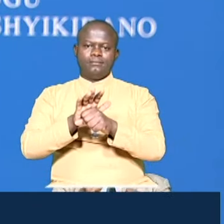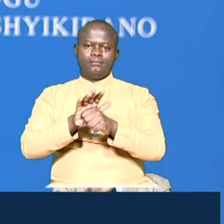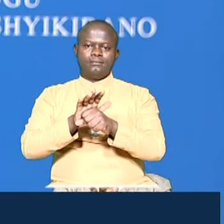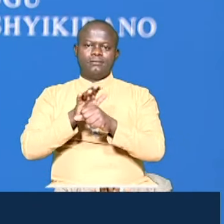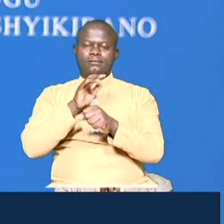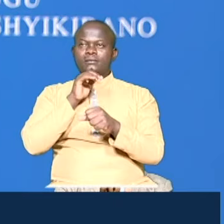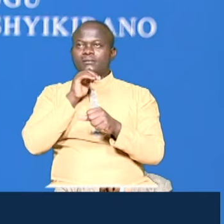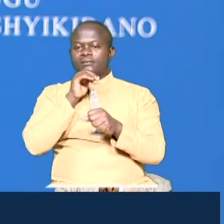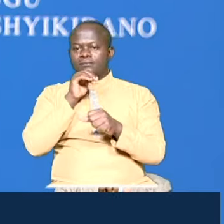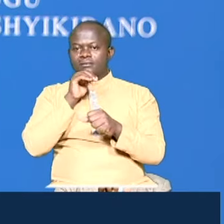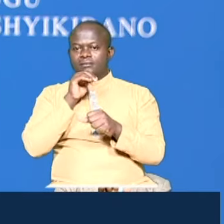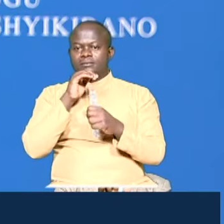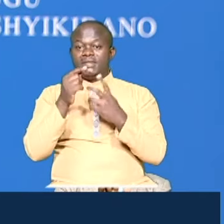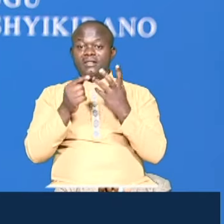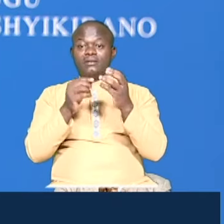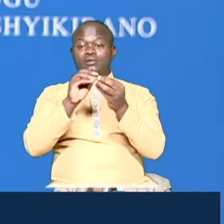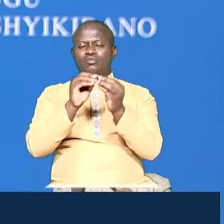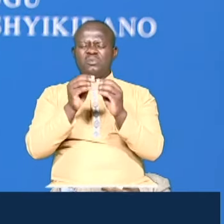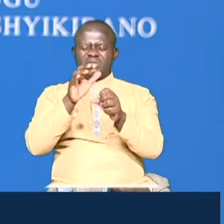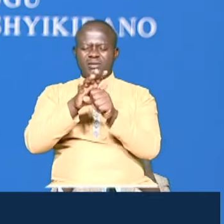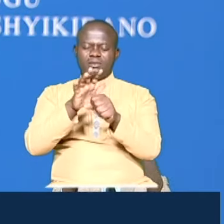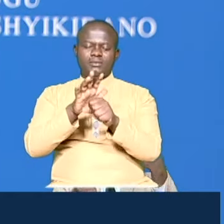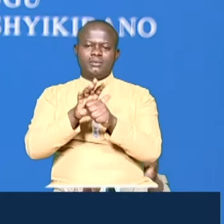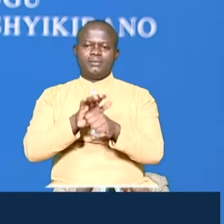bitagira umubare